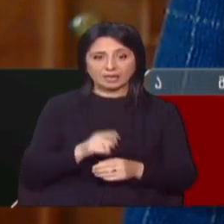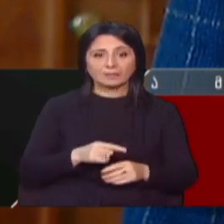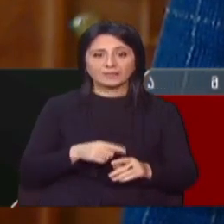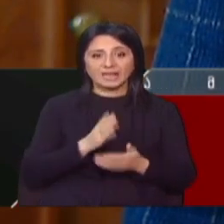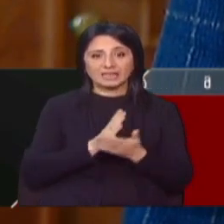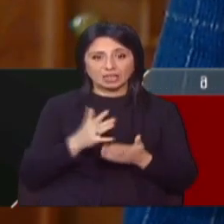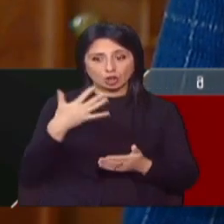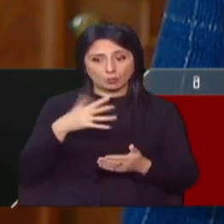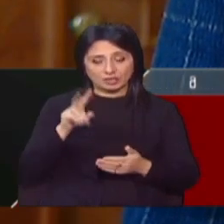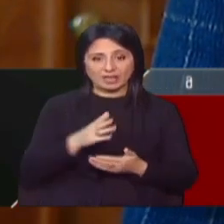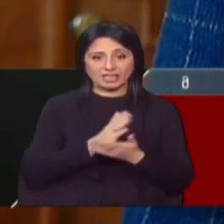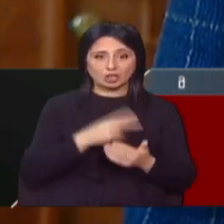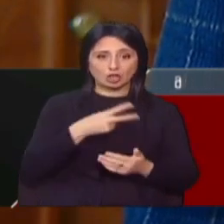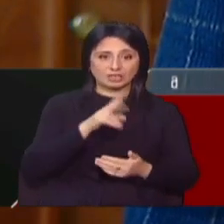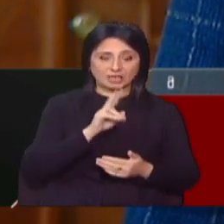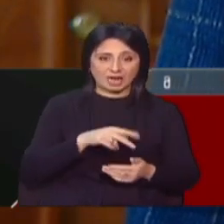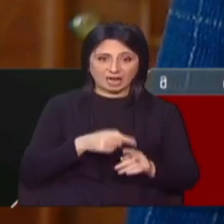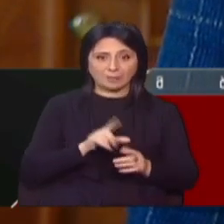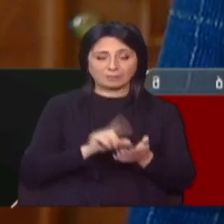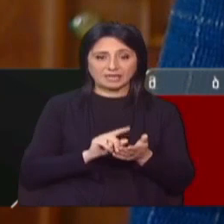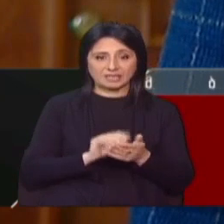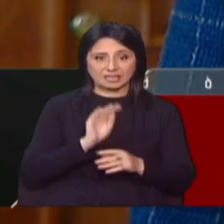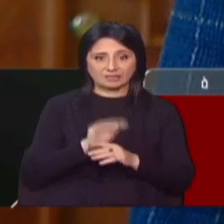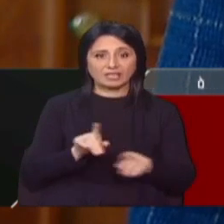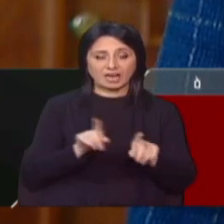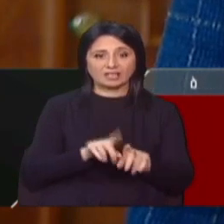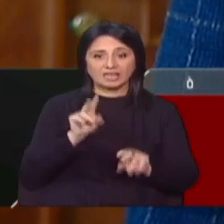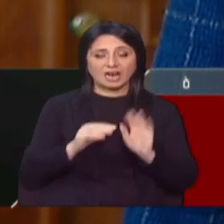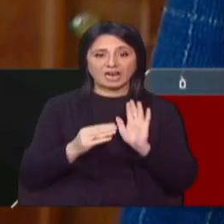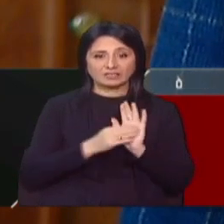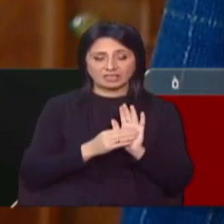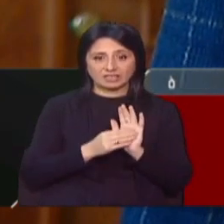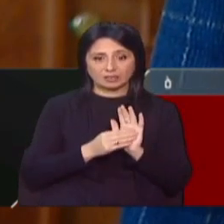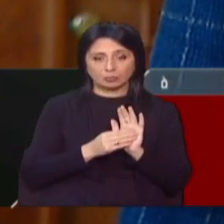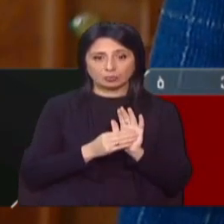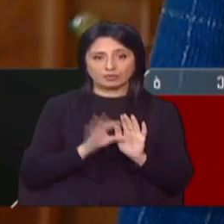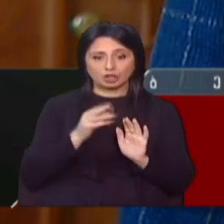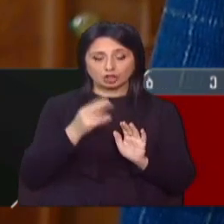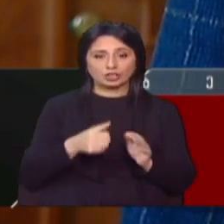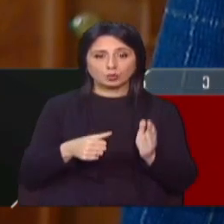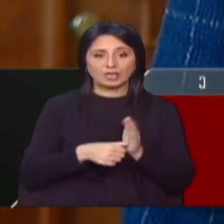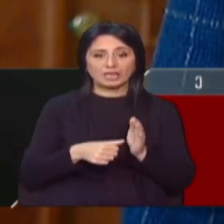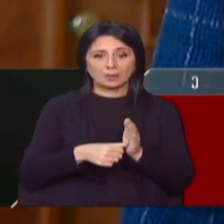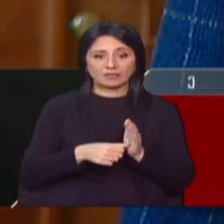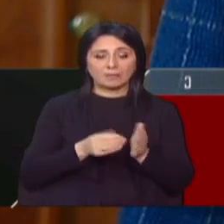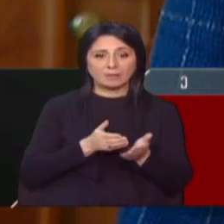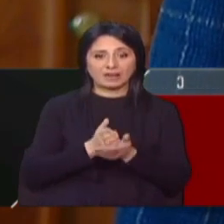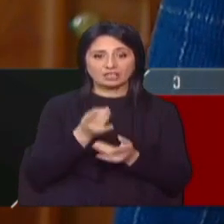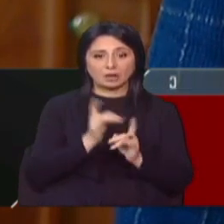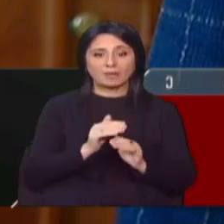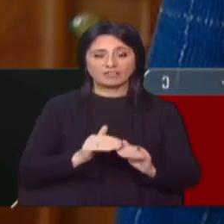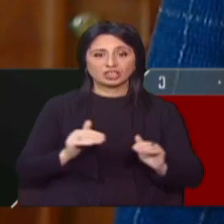ნაწილზე 50 ლარით, ნაწილზე 20 ლარით ხდება პენსიის და ასევე გათვალისწინებულია სოციალური დახმარების ფარგლებში